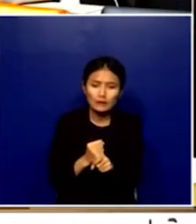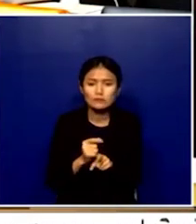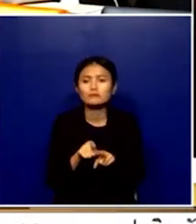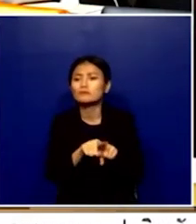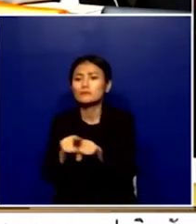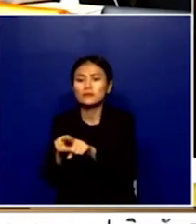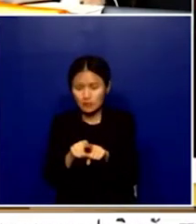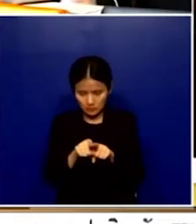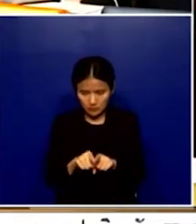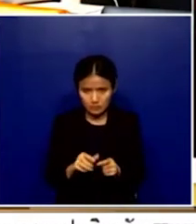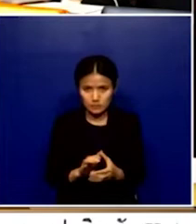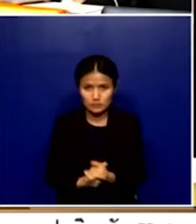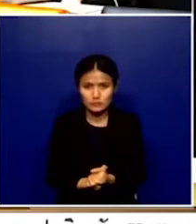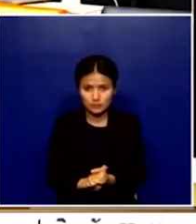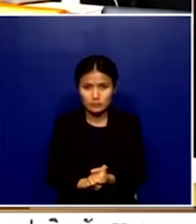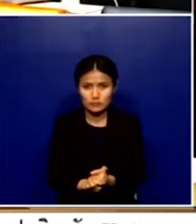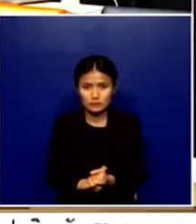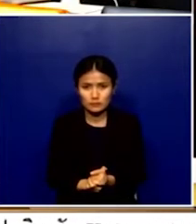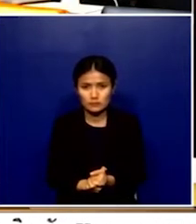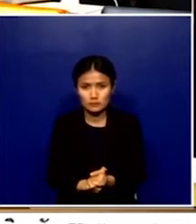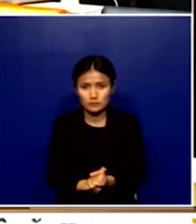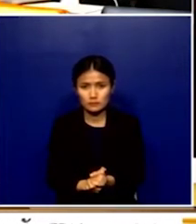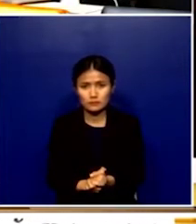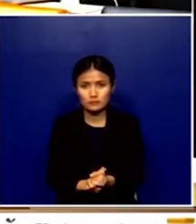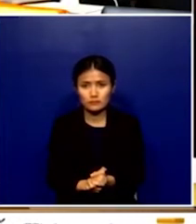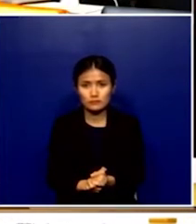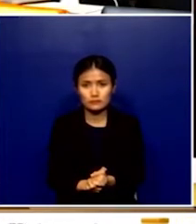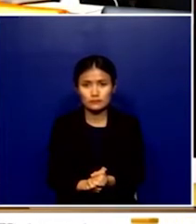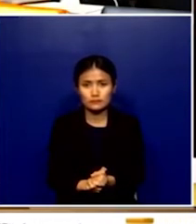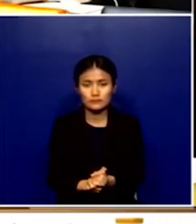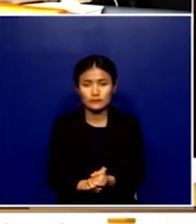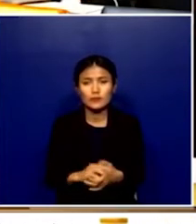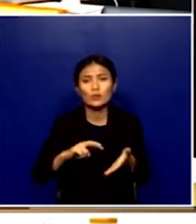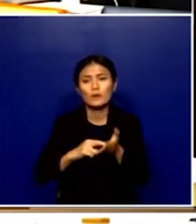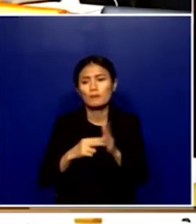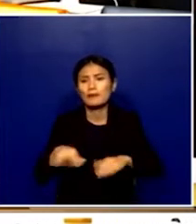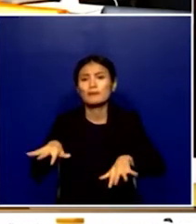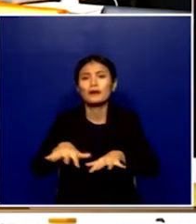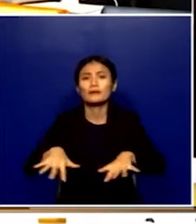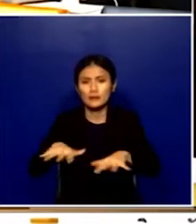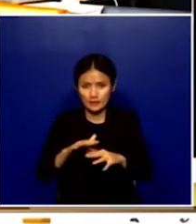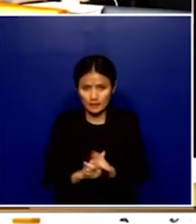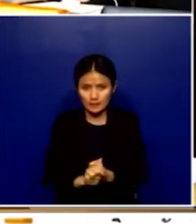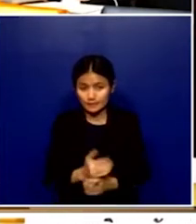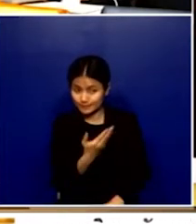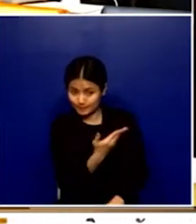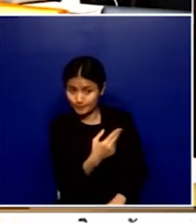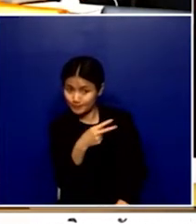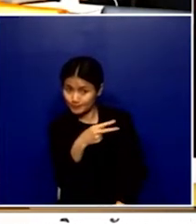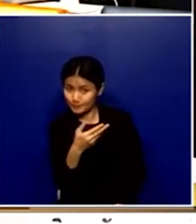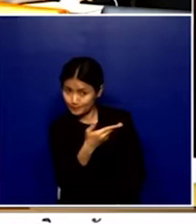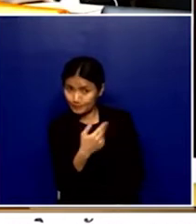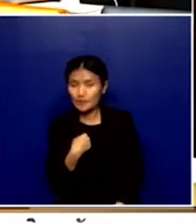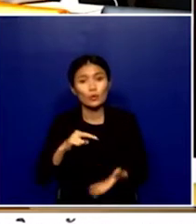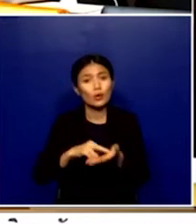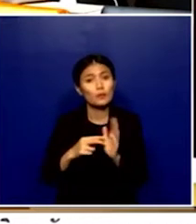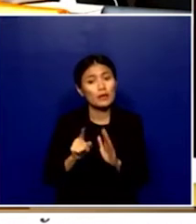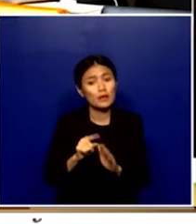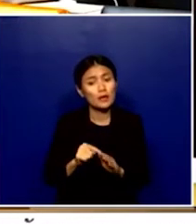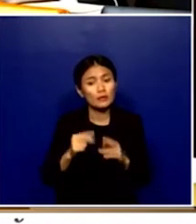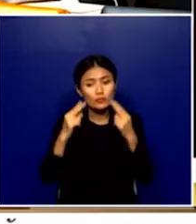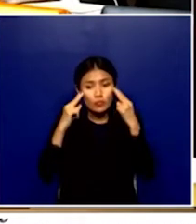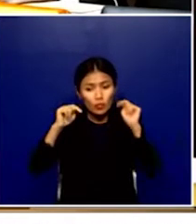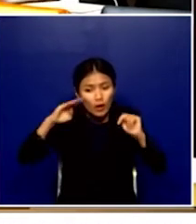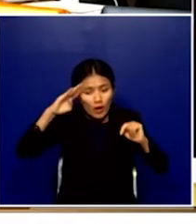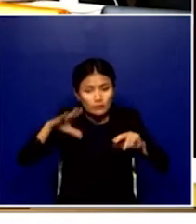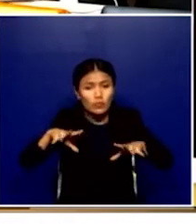ที่ฉนจะถือว่า ข้อความนี้เป็คำสารภาพที่ท่านประยุตจโอช